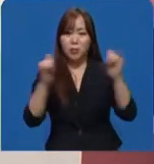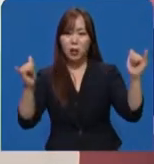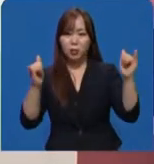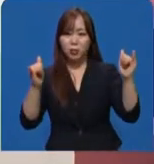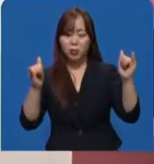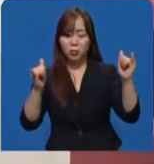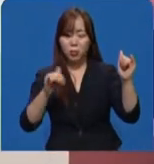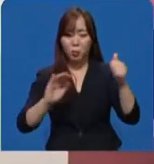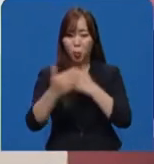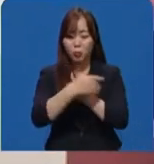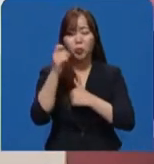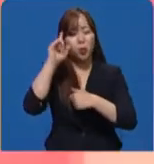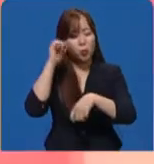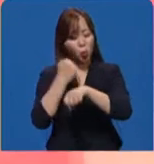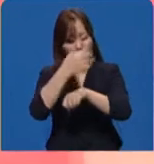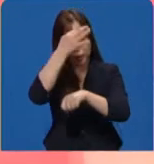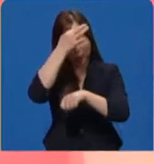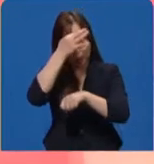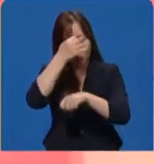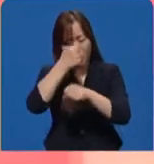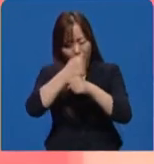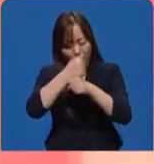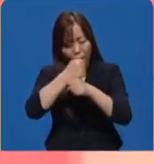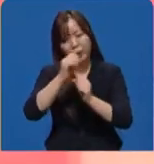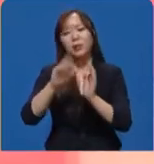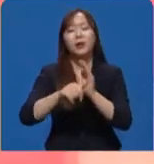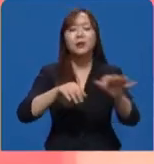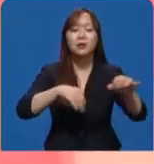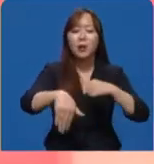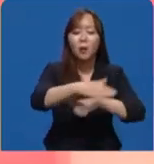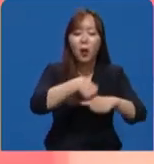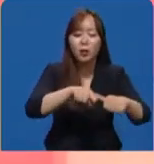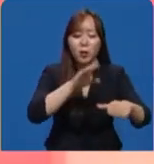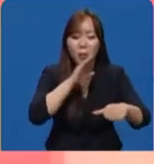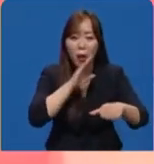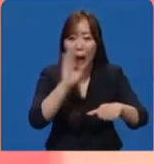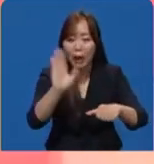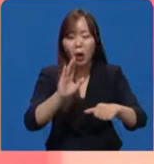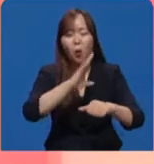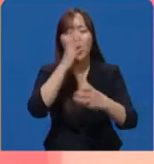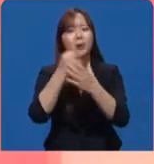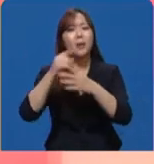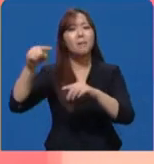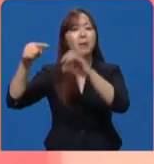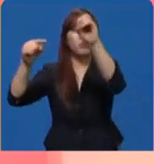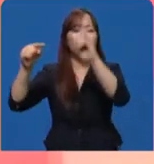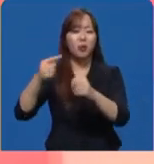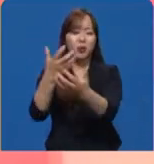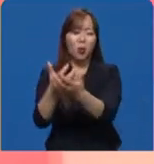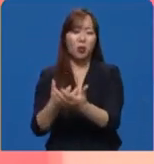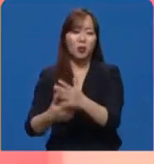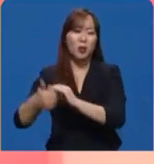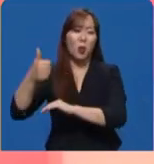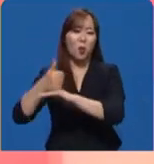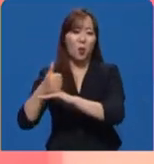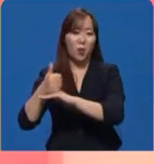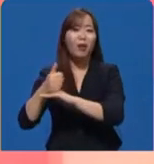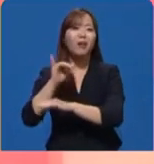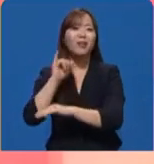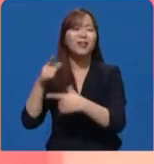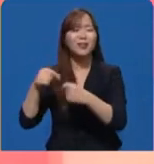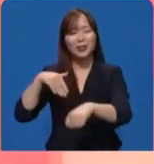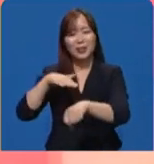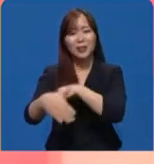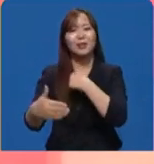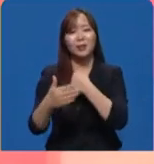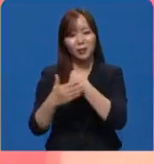보신주의 그리고 연구개발을 하더라도 실제로 시장에서 먹히는 게 아니라 100% 서류상 성공이 보장되는 이런 식으로